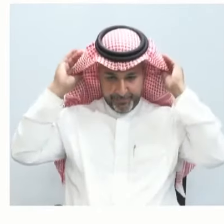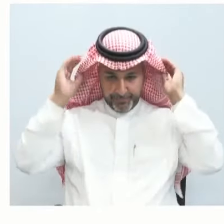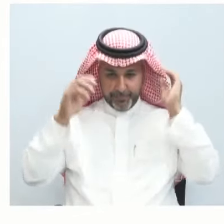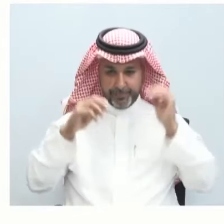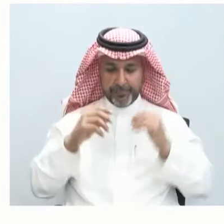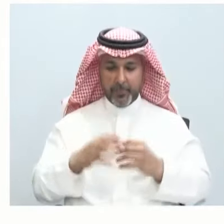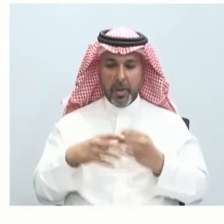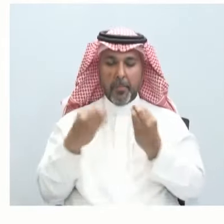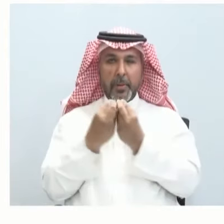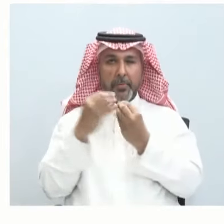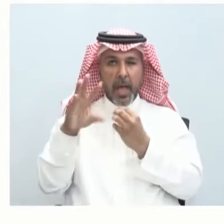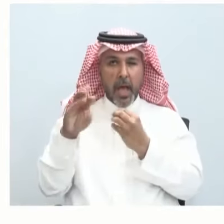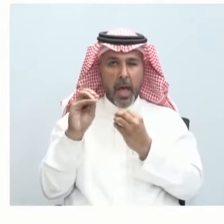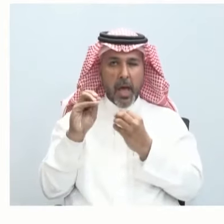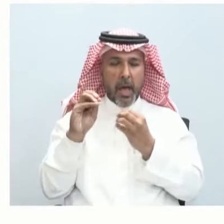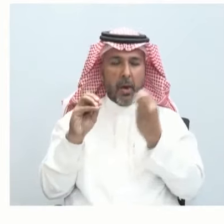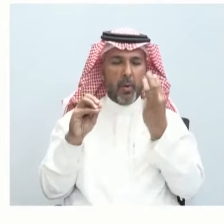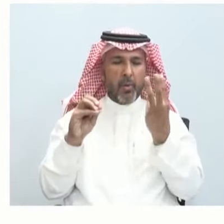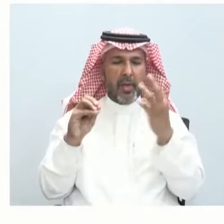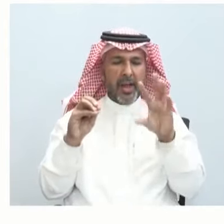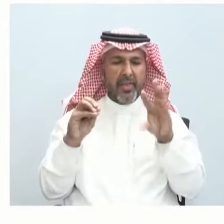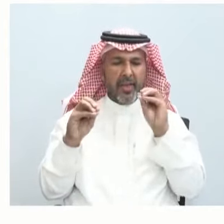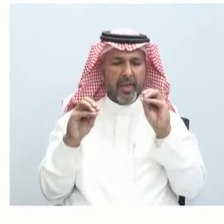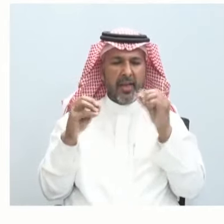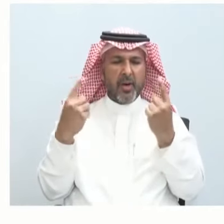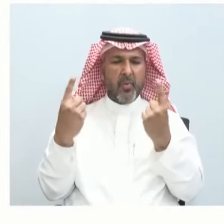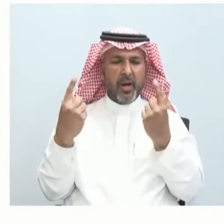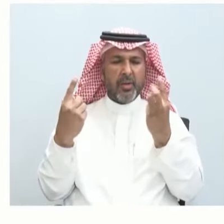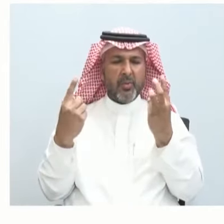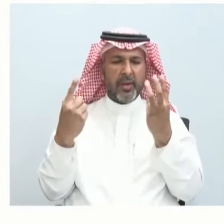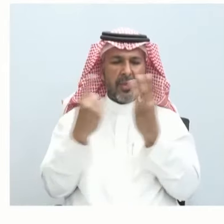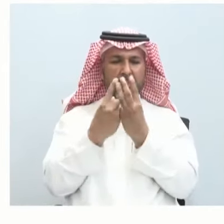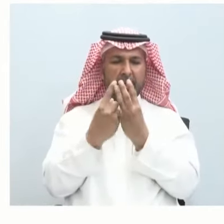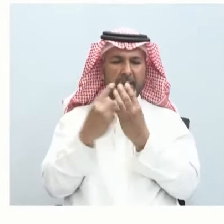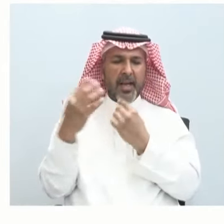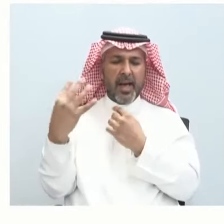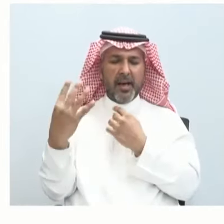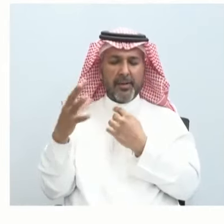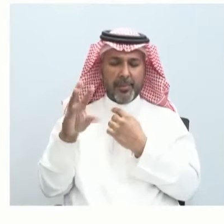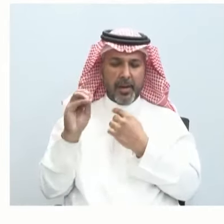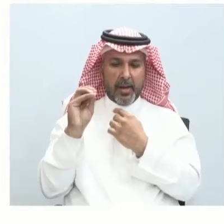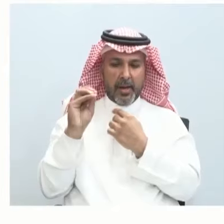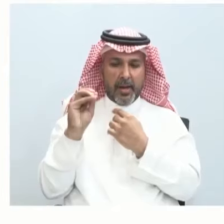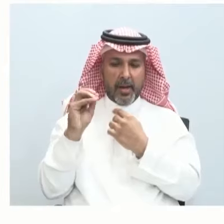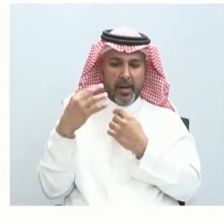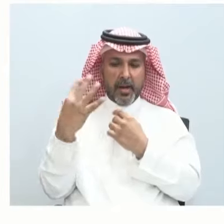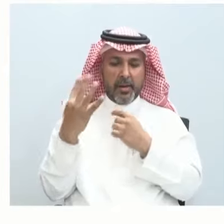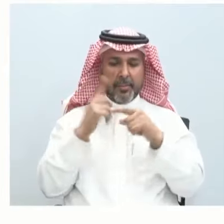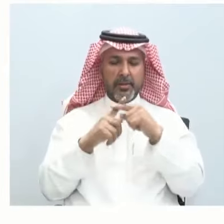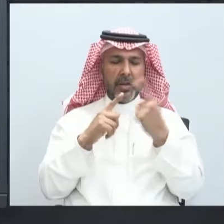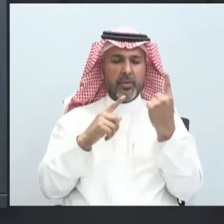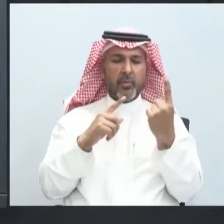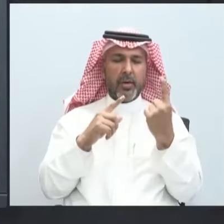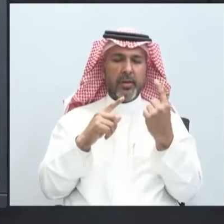بجمع الحدود المتشابهه بداخل القوس اولا ثم نجري عمليه الضرب دائما نجري